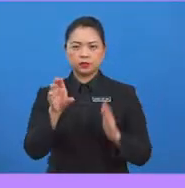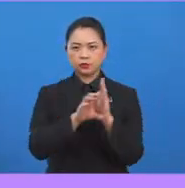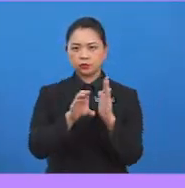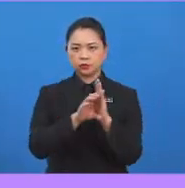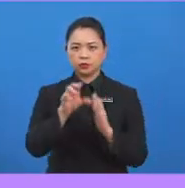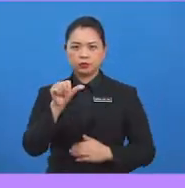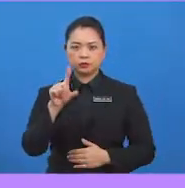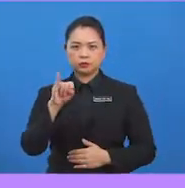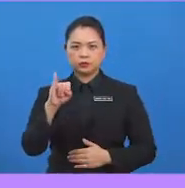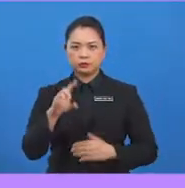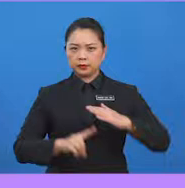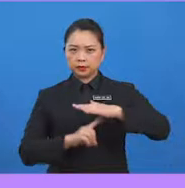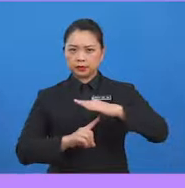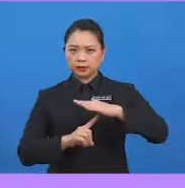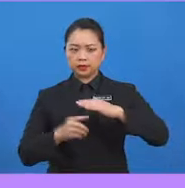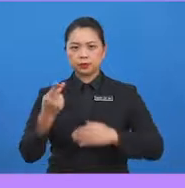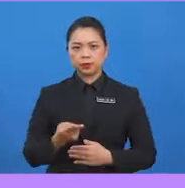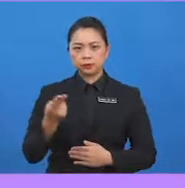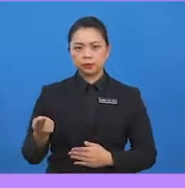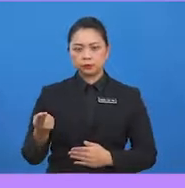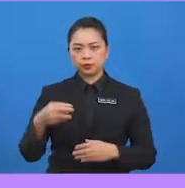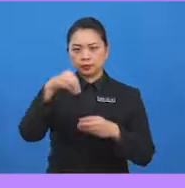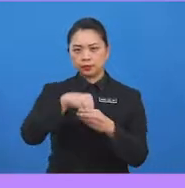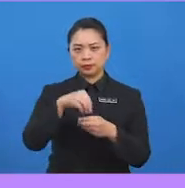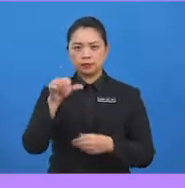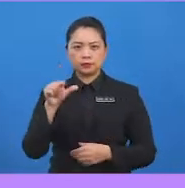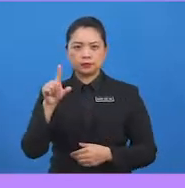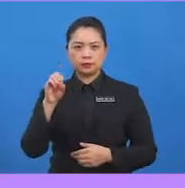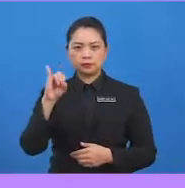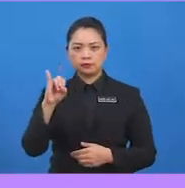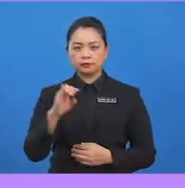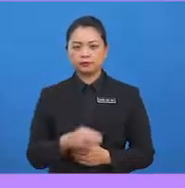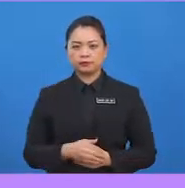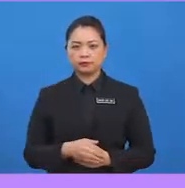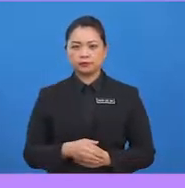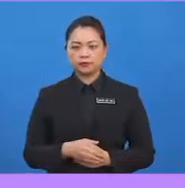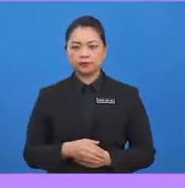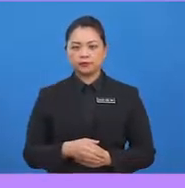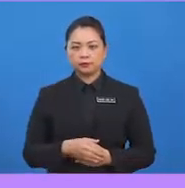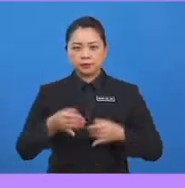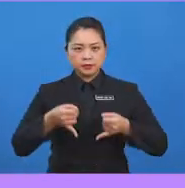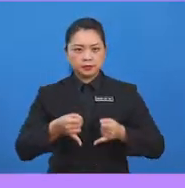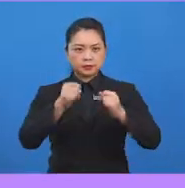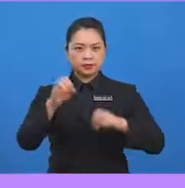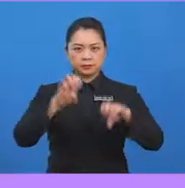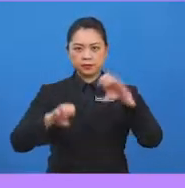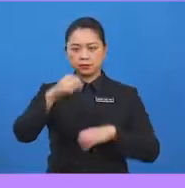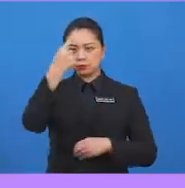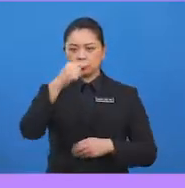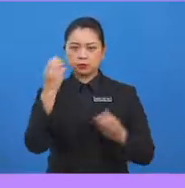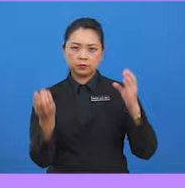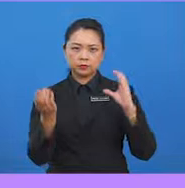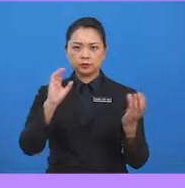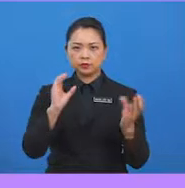contoh alloy berdasarkan komposisi unsur dalam alloy, menjalankan eksperimen untuk